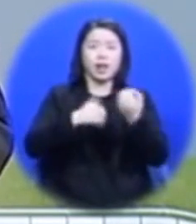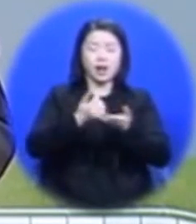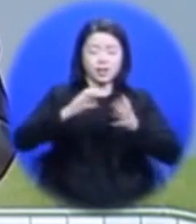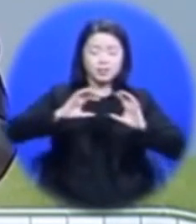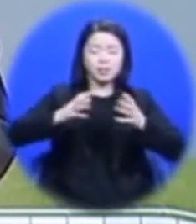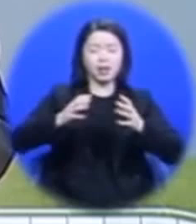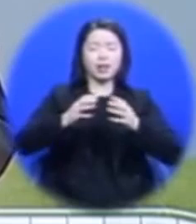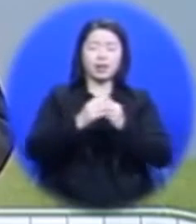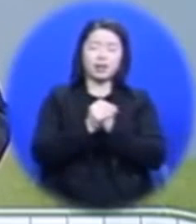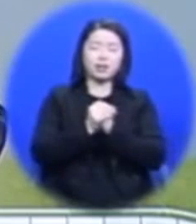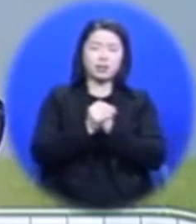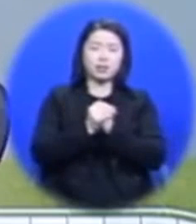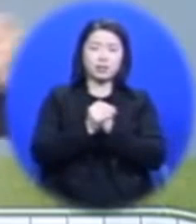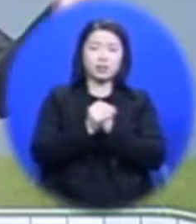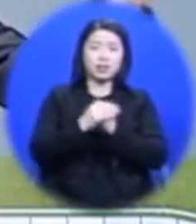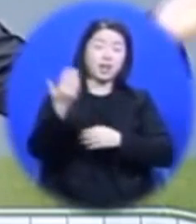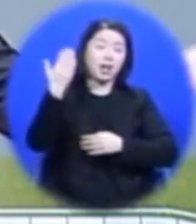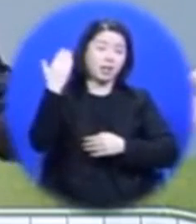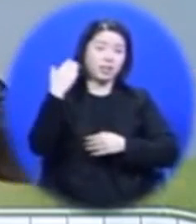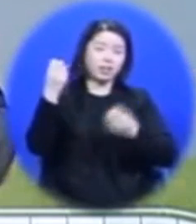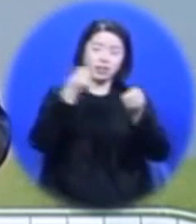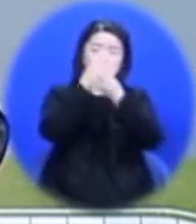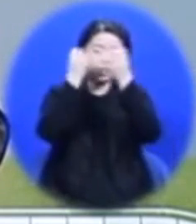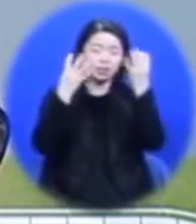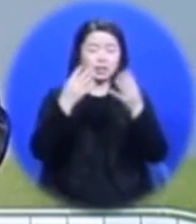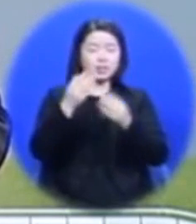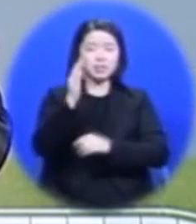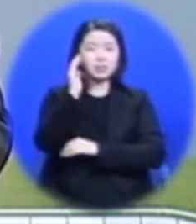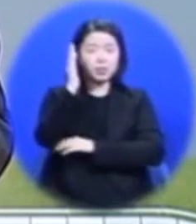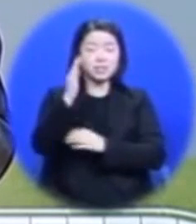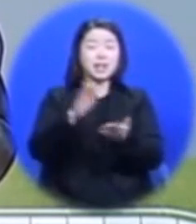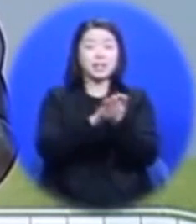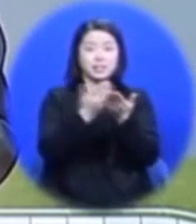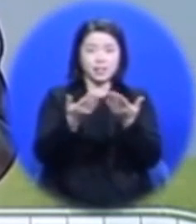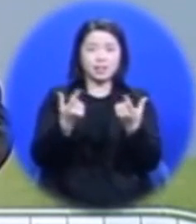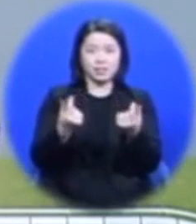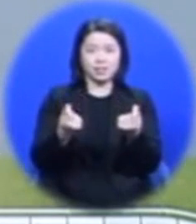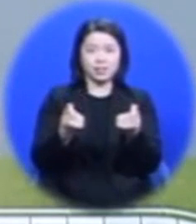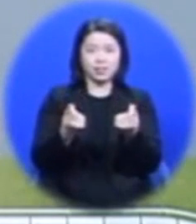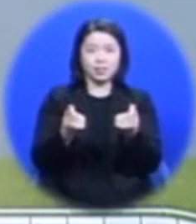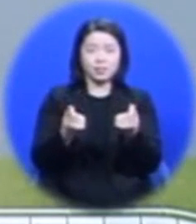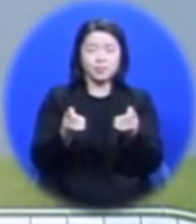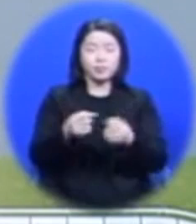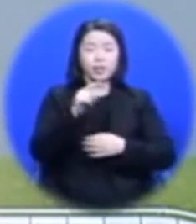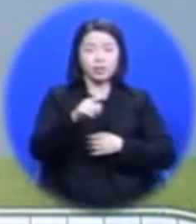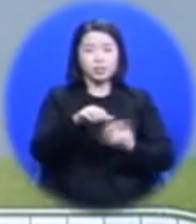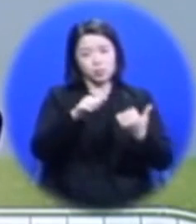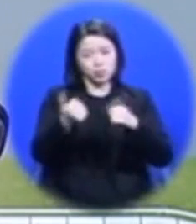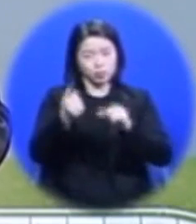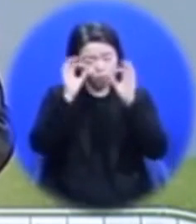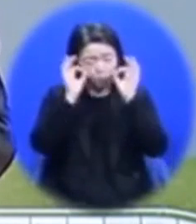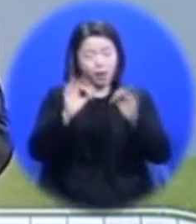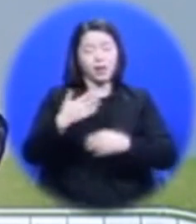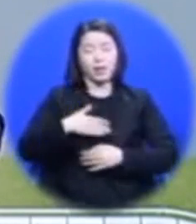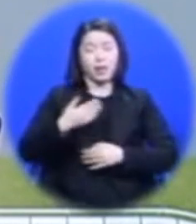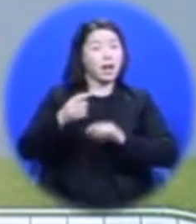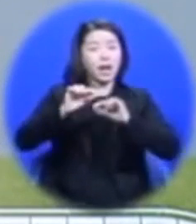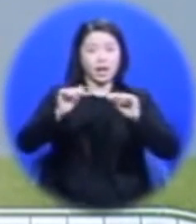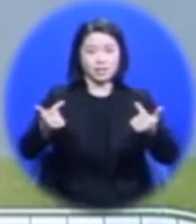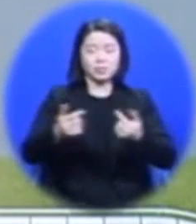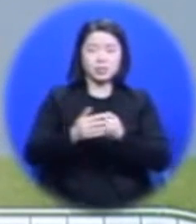나라, 전에는 판타지 소설 같이 생각했어요. 그건 뭐 주고봐야 아는 거지.